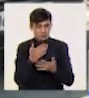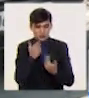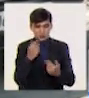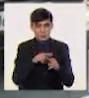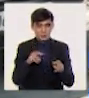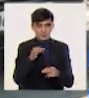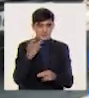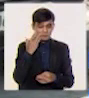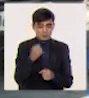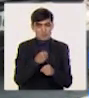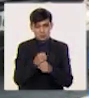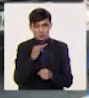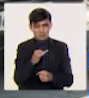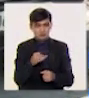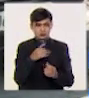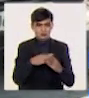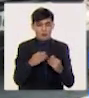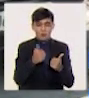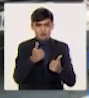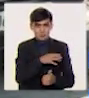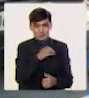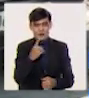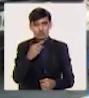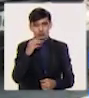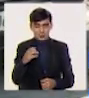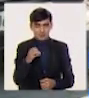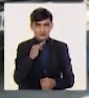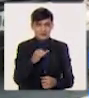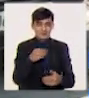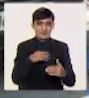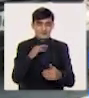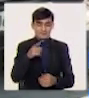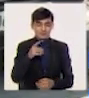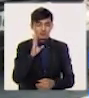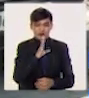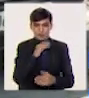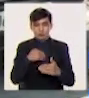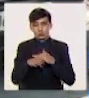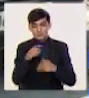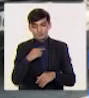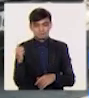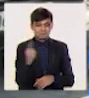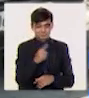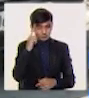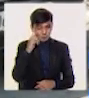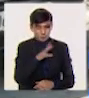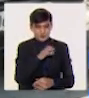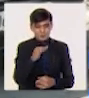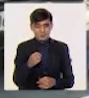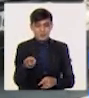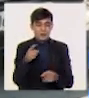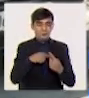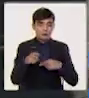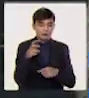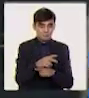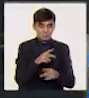енді бұл енді байтыңызды бұта болу ғой енді. Үйде бір сағатқа емханаға барып келейін деп анасы шығып кеткен, соның қайтып келген кезде осындай